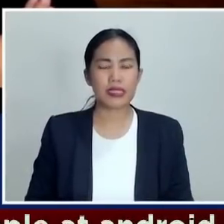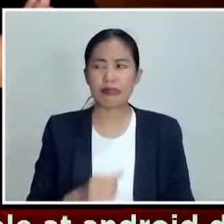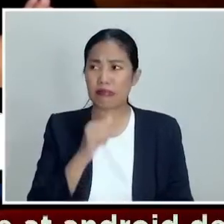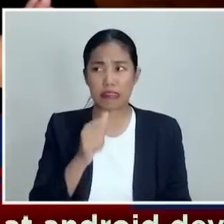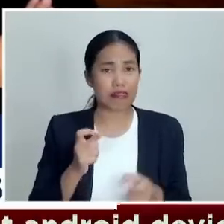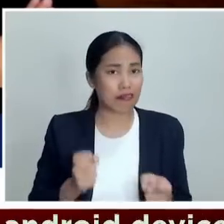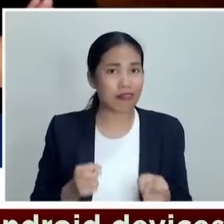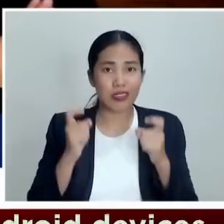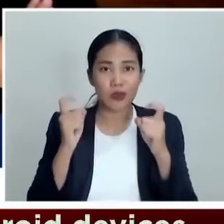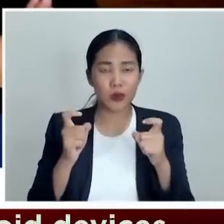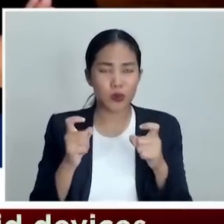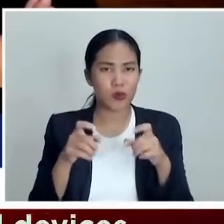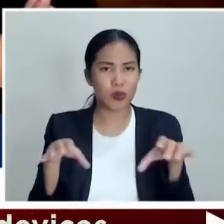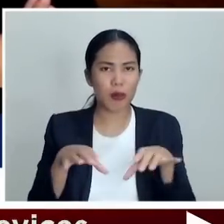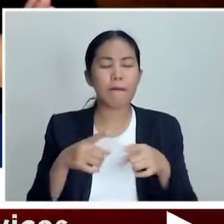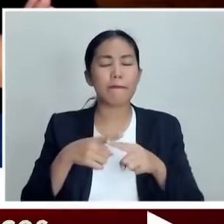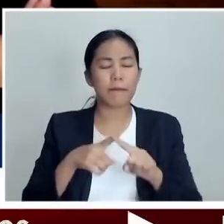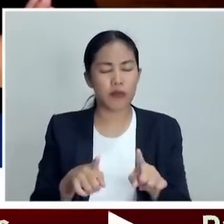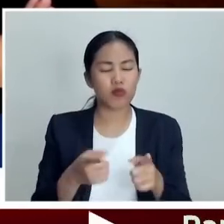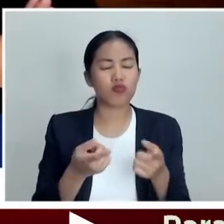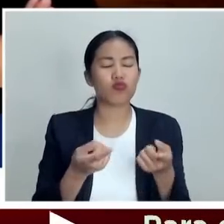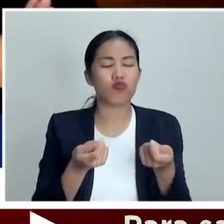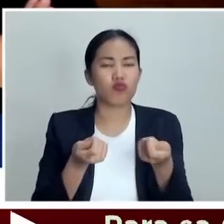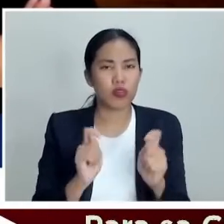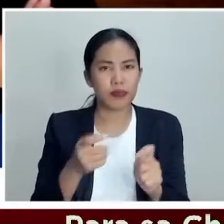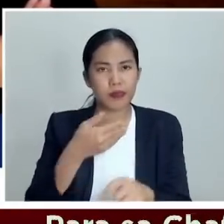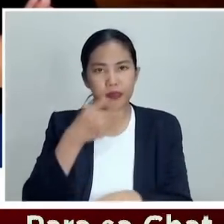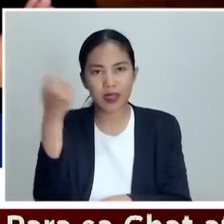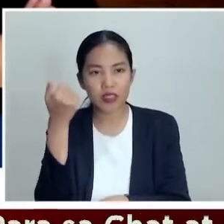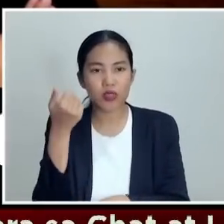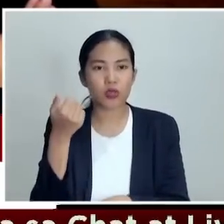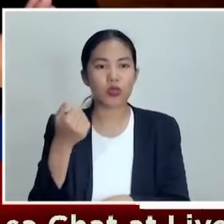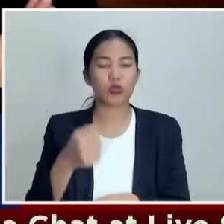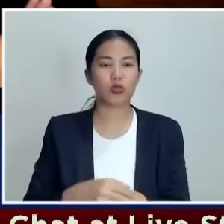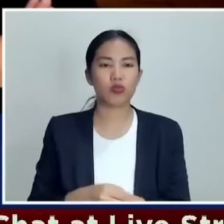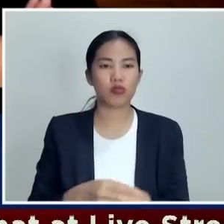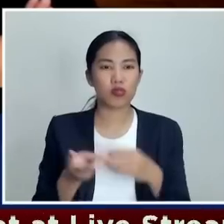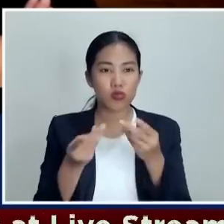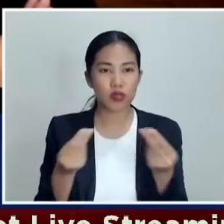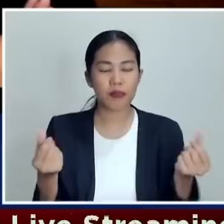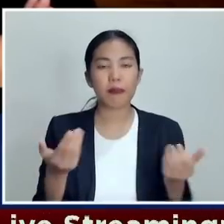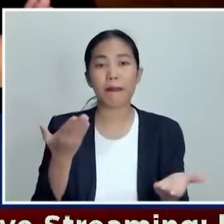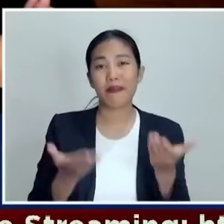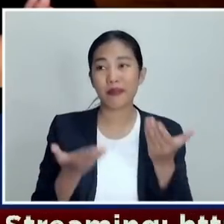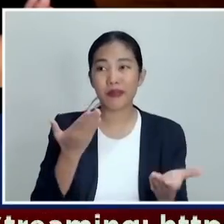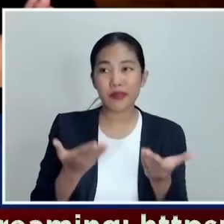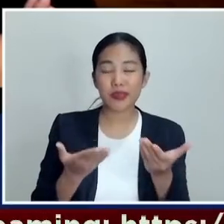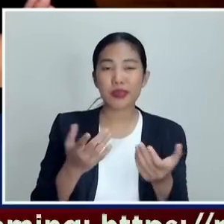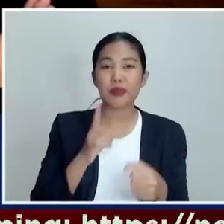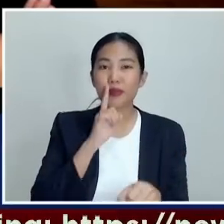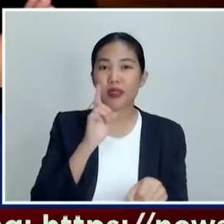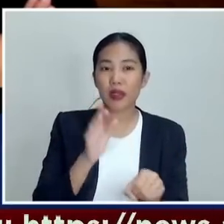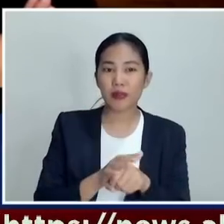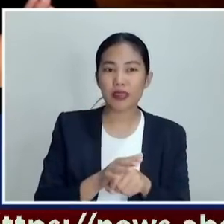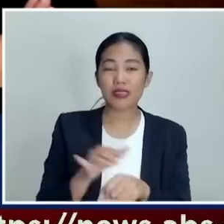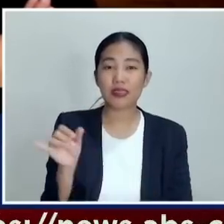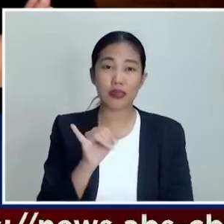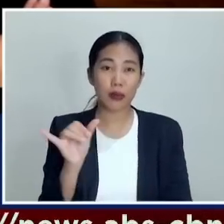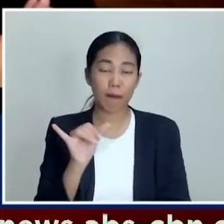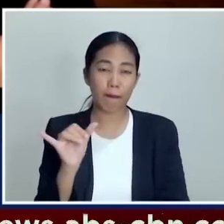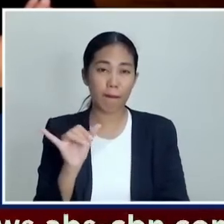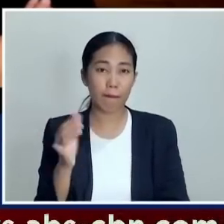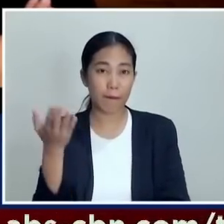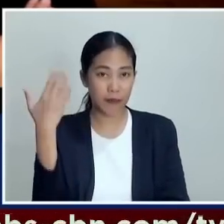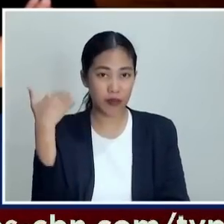pero pinagsisikapan namin na matapos siya. Siguro ay mapapangako namin, katulad din ng pinangako ko na din naman